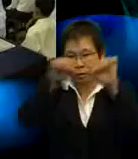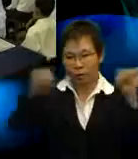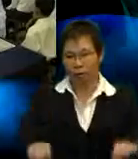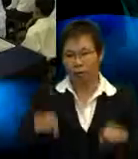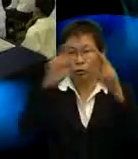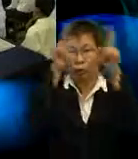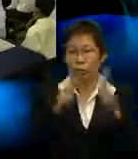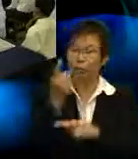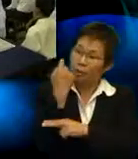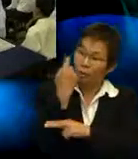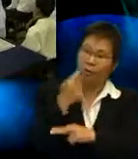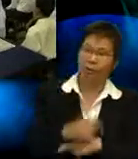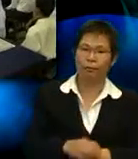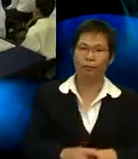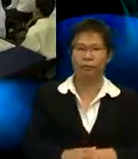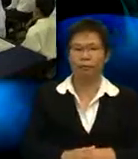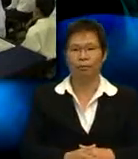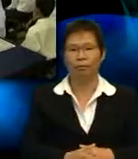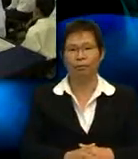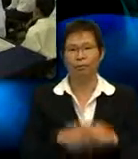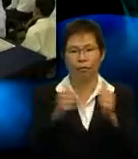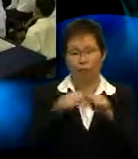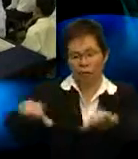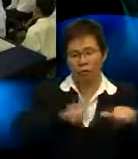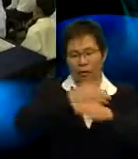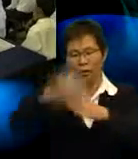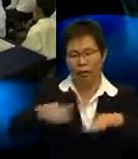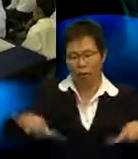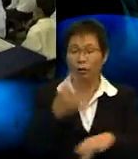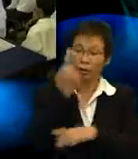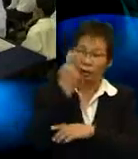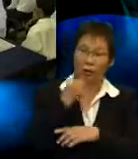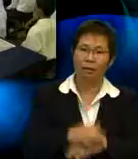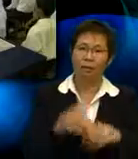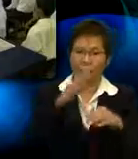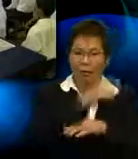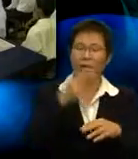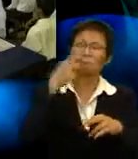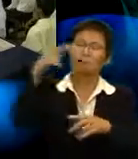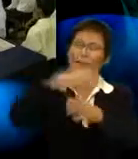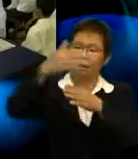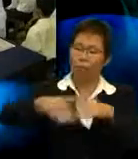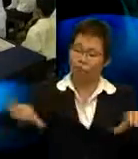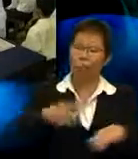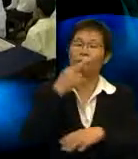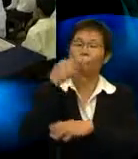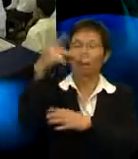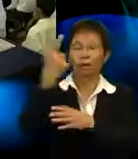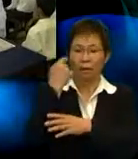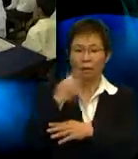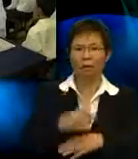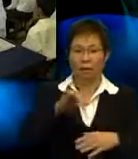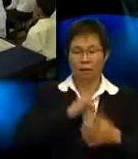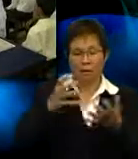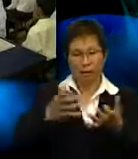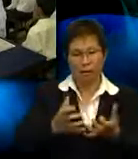tadi. Dengan aktiviti yang telah kamu jalankan tadi dan nyanyian yang telah kamu nyanyikan tadi. Jadi, saya nak